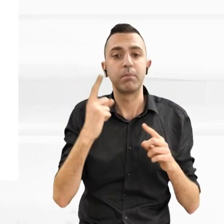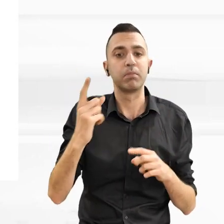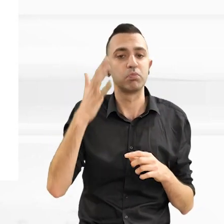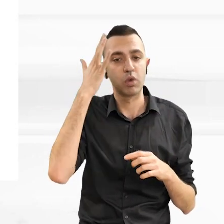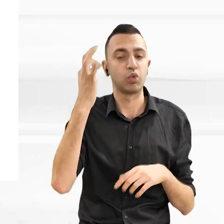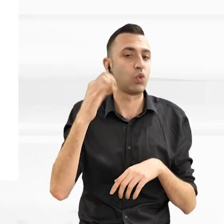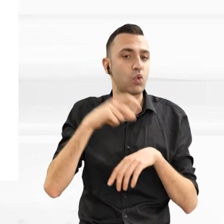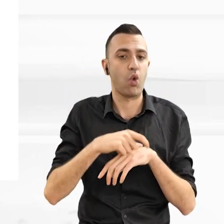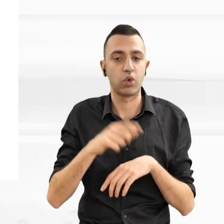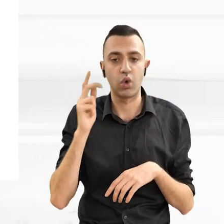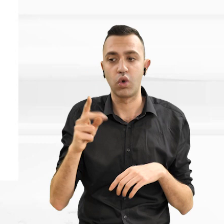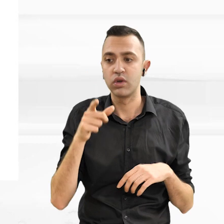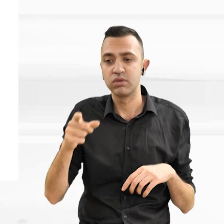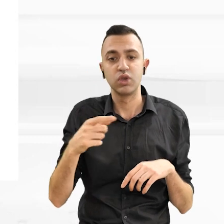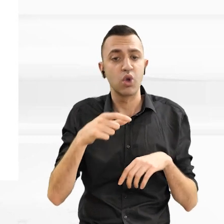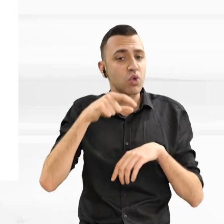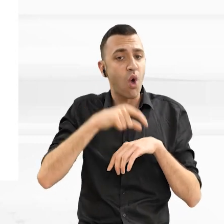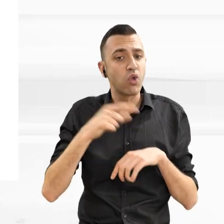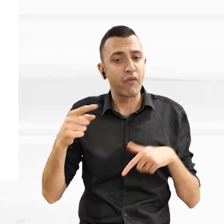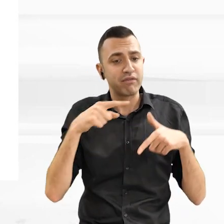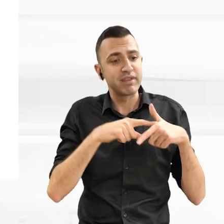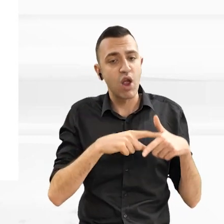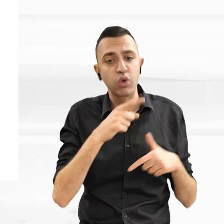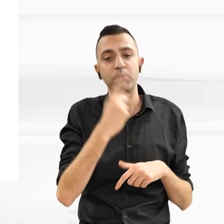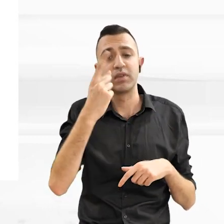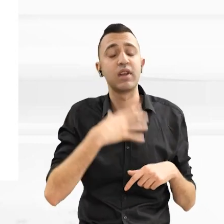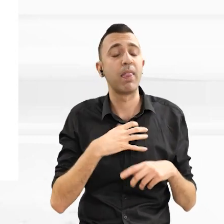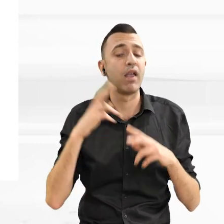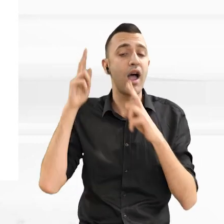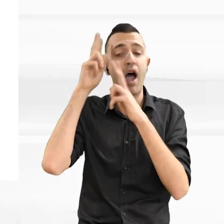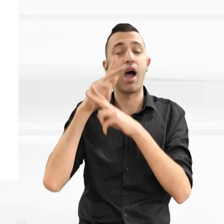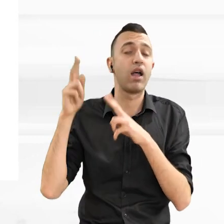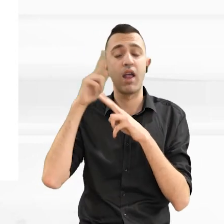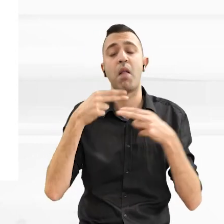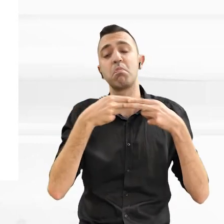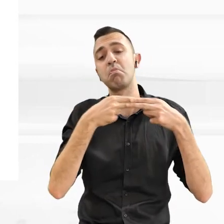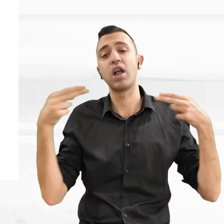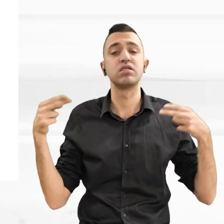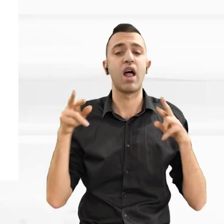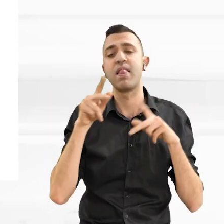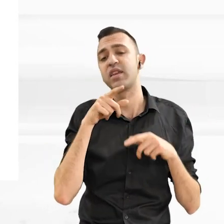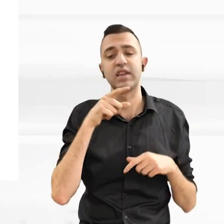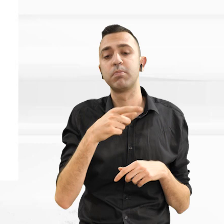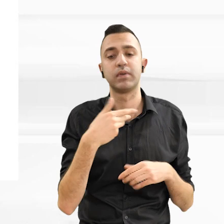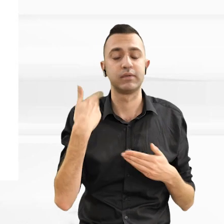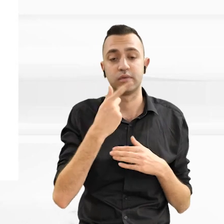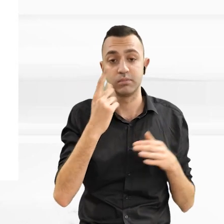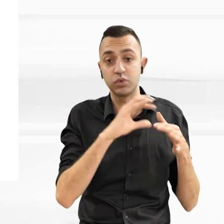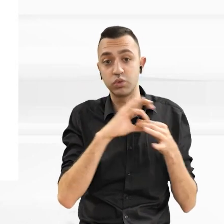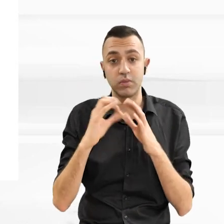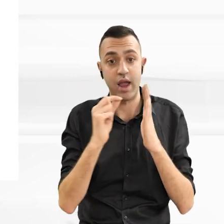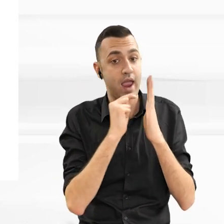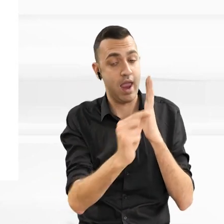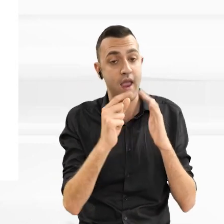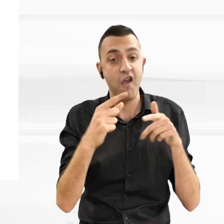aittir evin Freud'un çalışması için bilimsel bir peri masalı ifadesini kullanmıştı Ama bu parçada altı çizili sözle